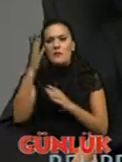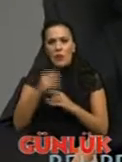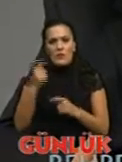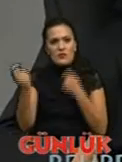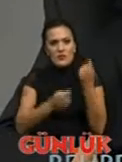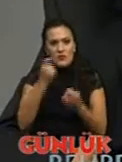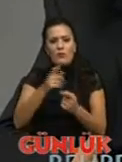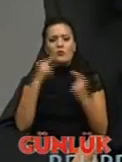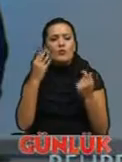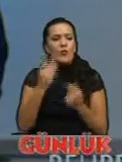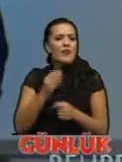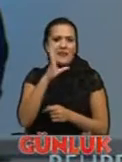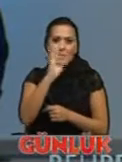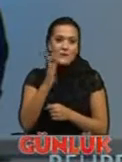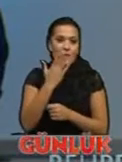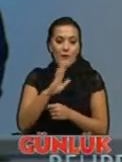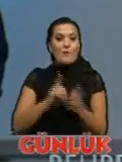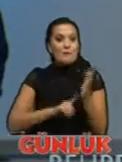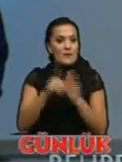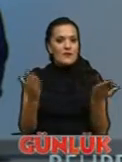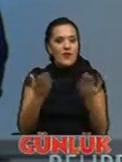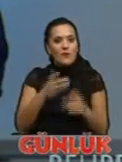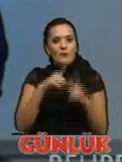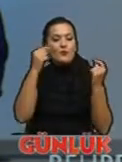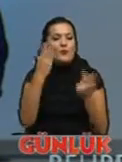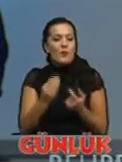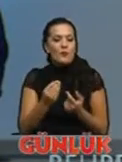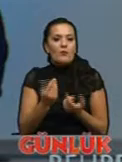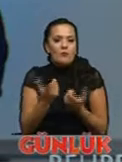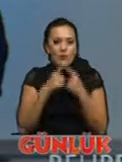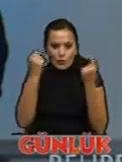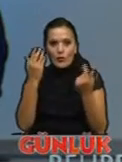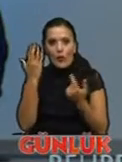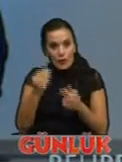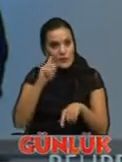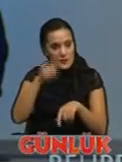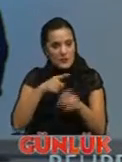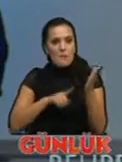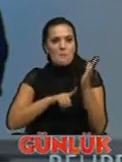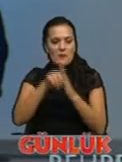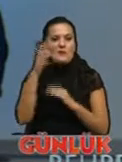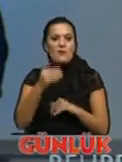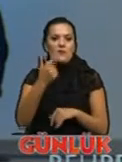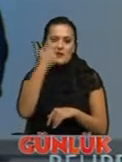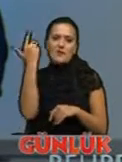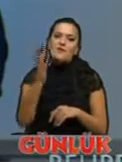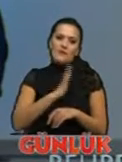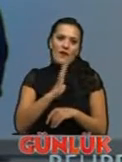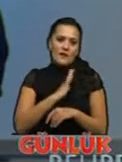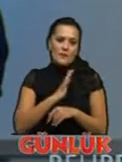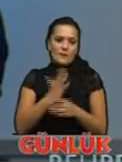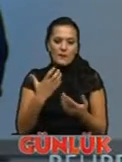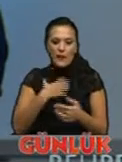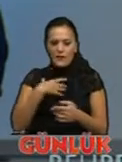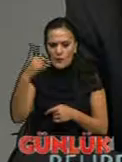kimse yoktur. Hı hı. Başarı zaten mutlu olmaktır öyle değil mi? Ya mutlu olmak başarıdır mutlu zaten. Mutlu olduğunuz zaman başarılı olma şansınız vardır. Öyle değil mi?